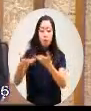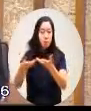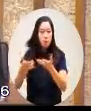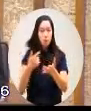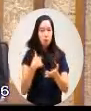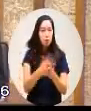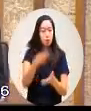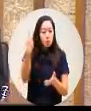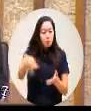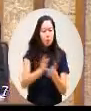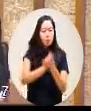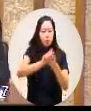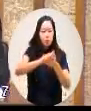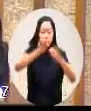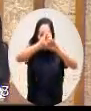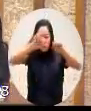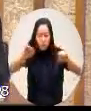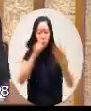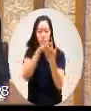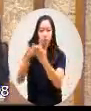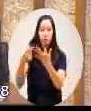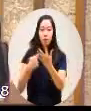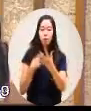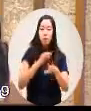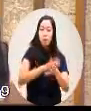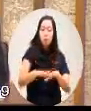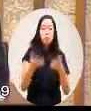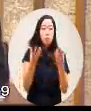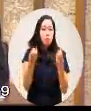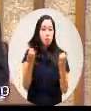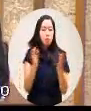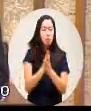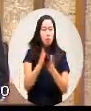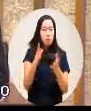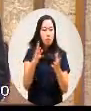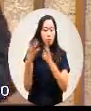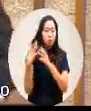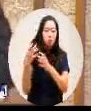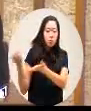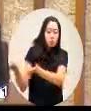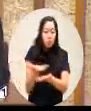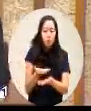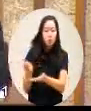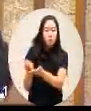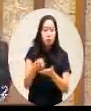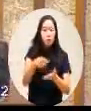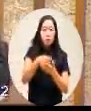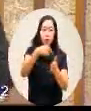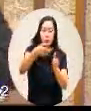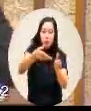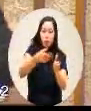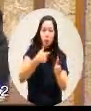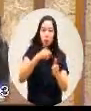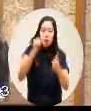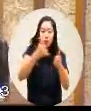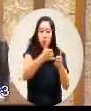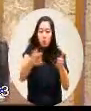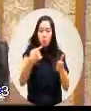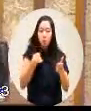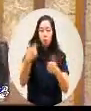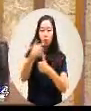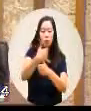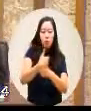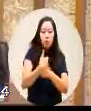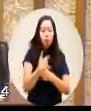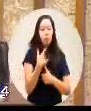来了解，我是会以没有义务来议会备询。我教育局如果议员能够咨询，我能回